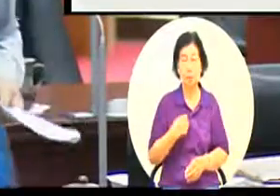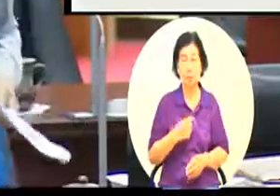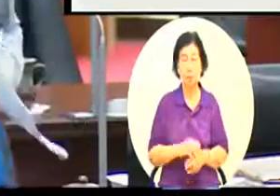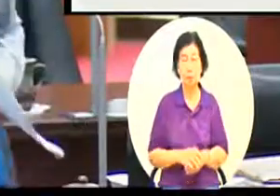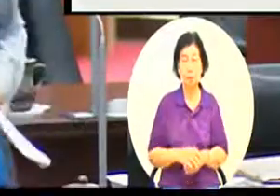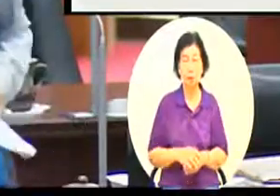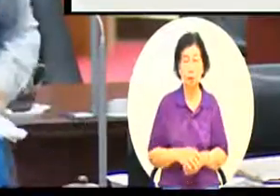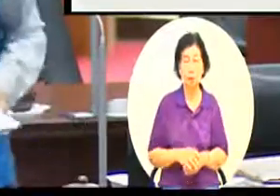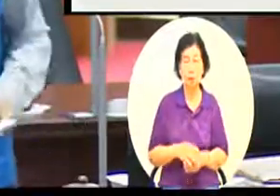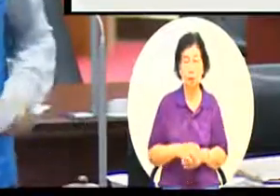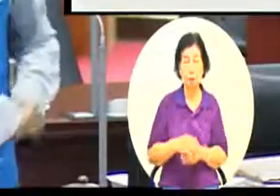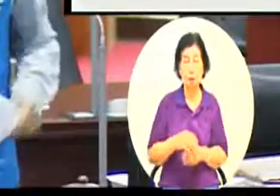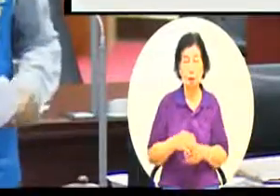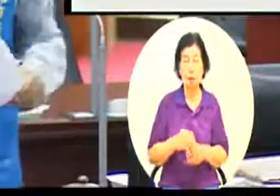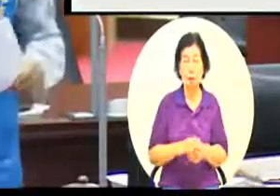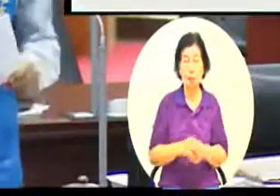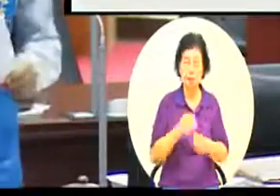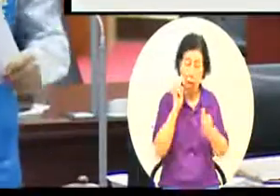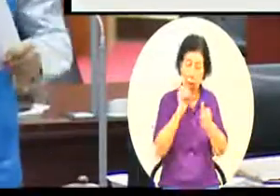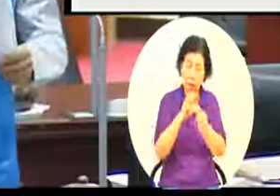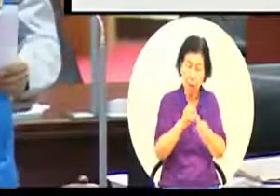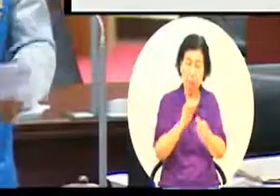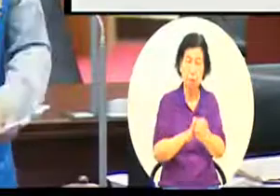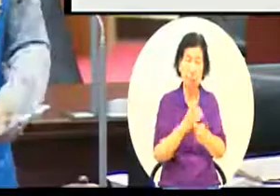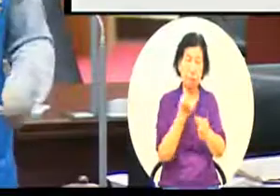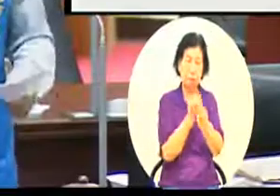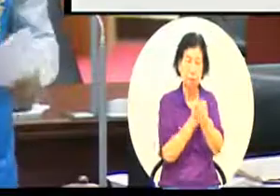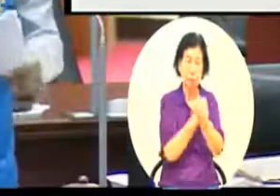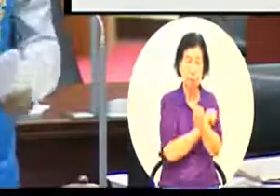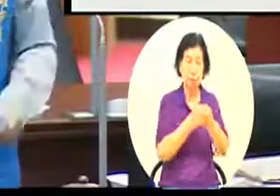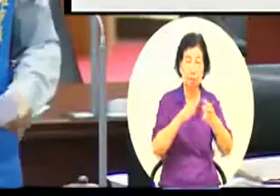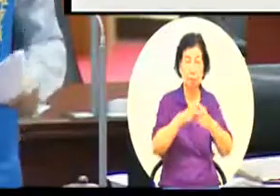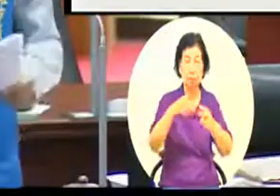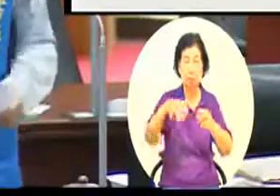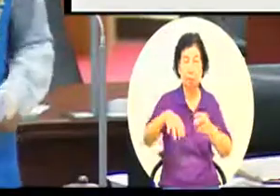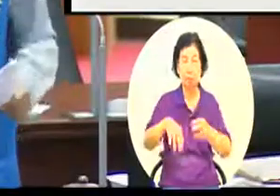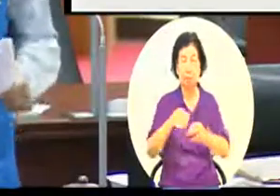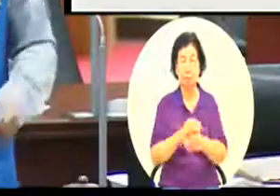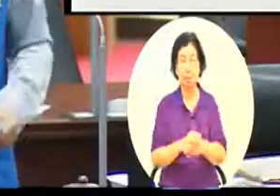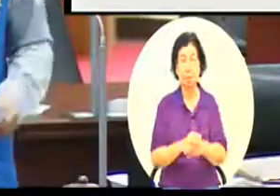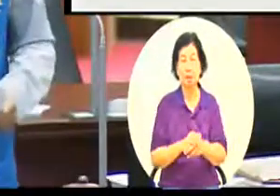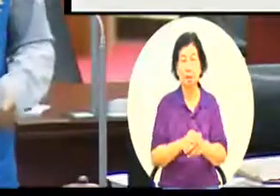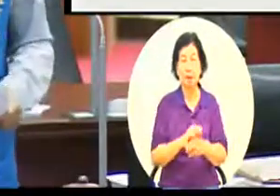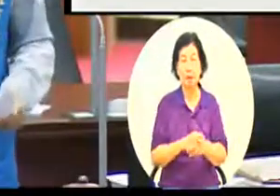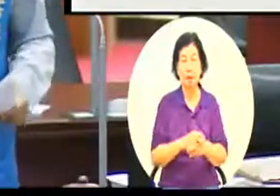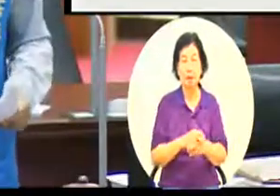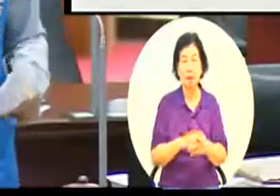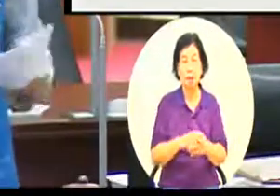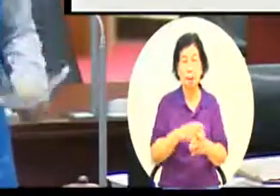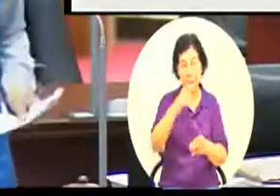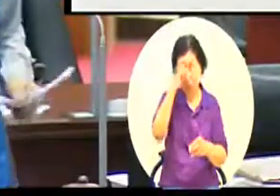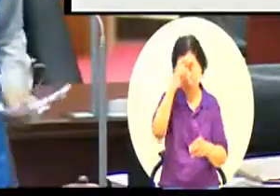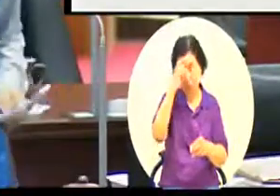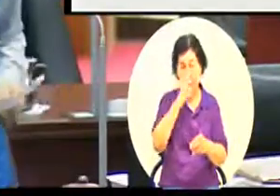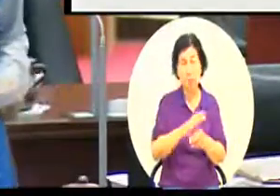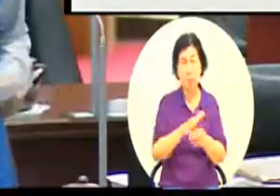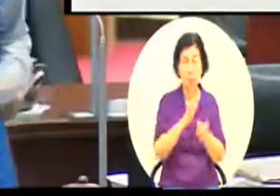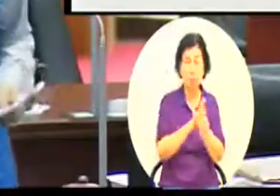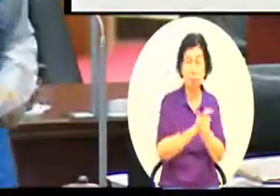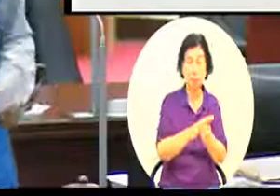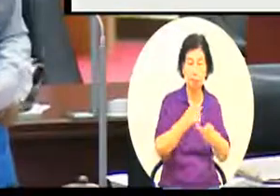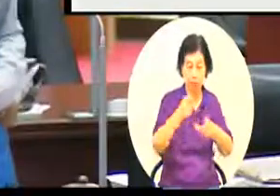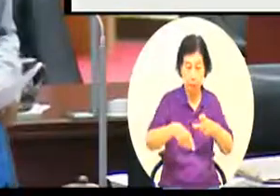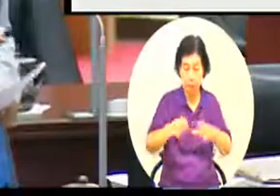烈要求劳工局啊哈，一台跟我市长，拜托你们还是要给企业主一个机会让他改善的一个机